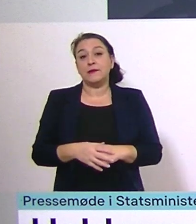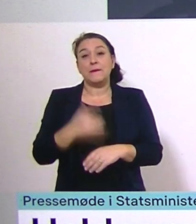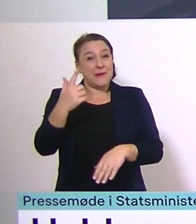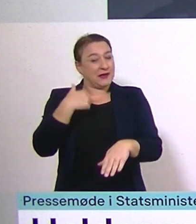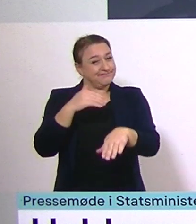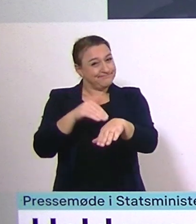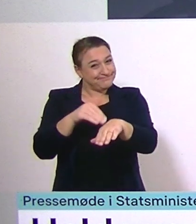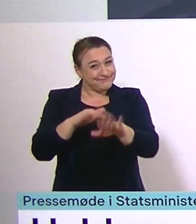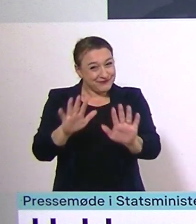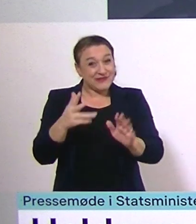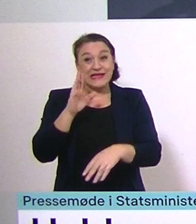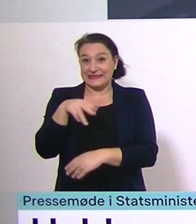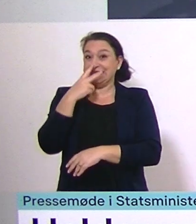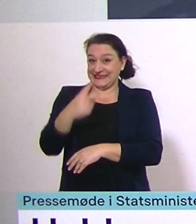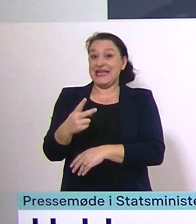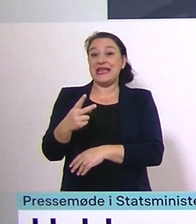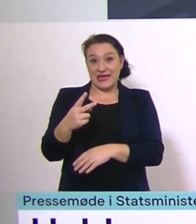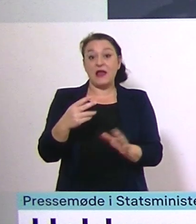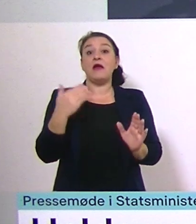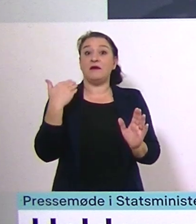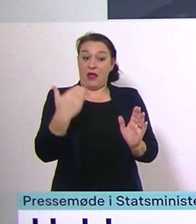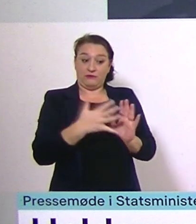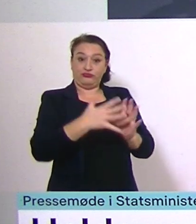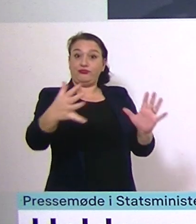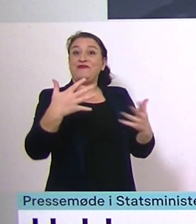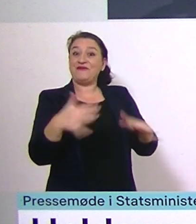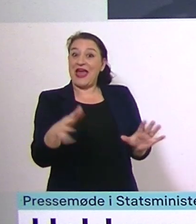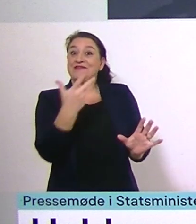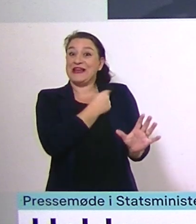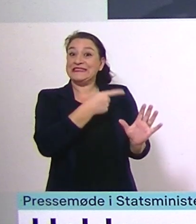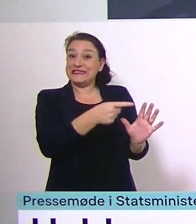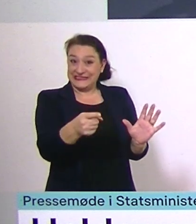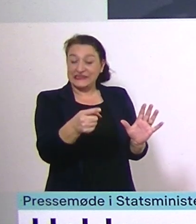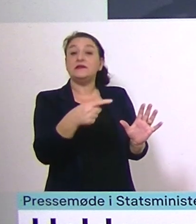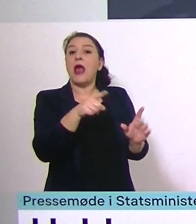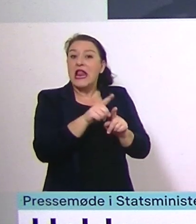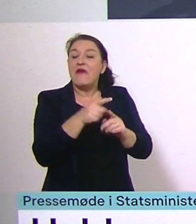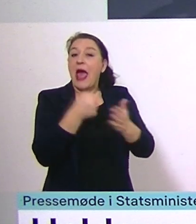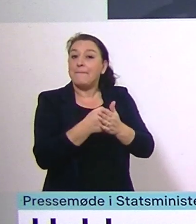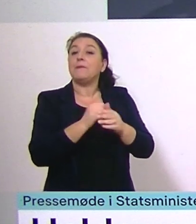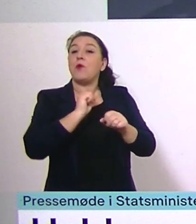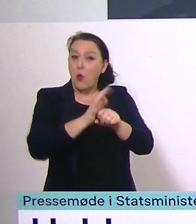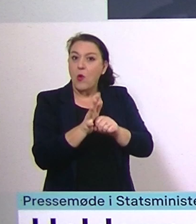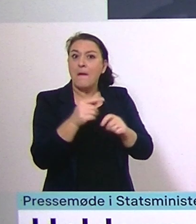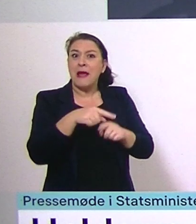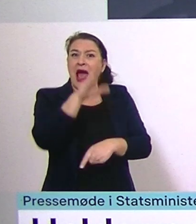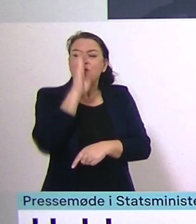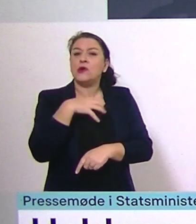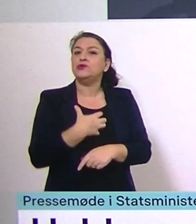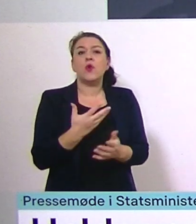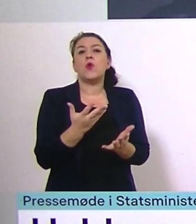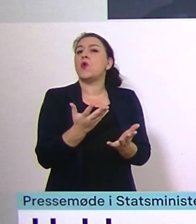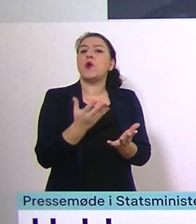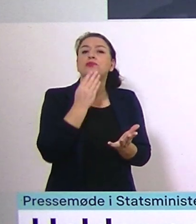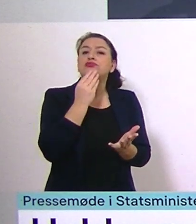kan se, at der er færdigvaccineret, som de er smittet med corona, så bliver de mindre syge, og de der indlægges er i